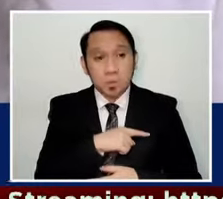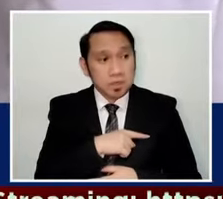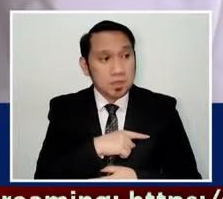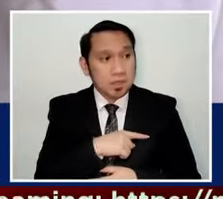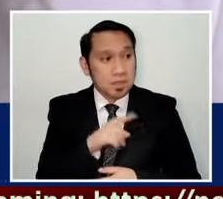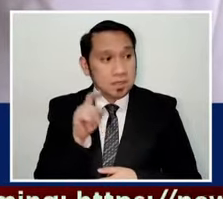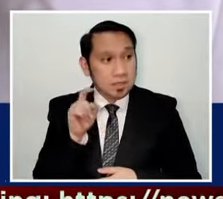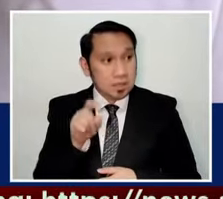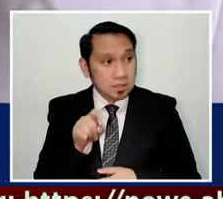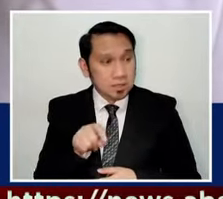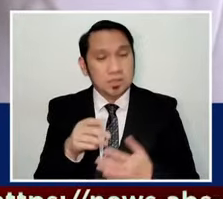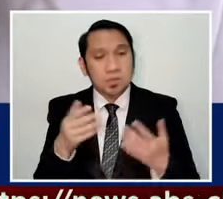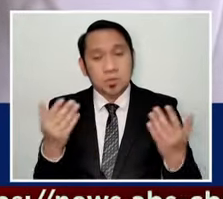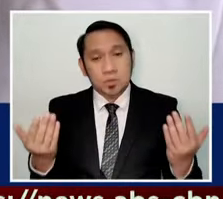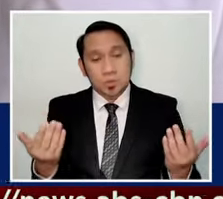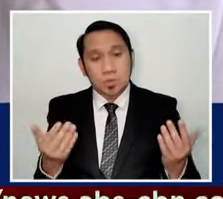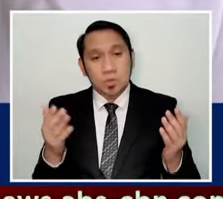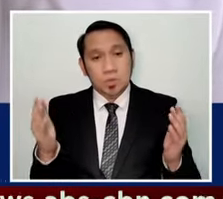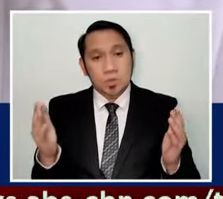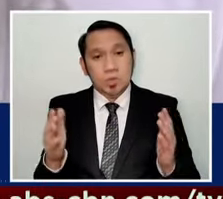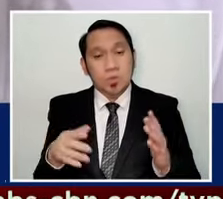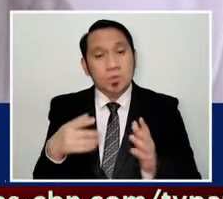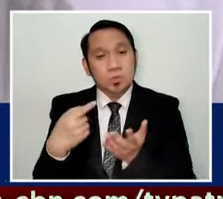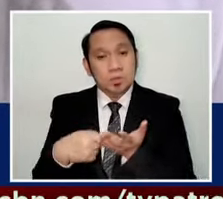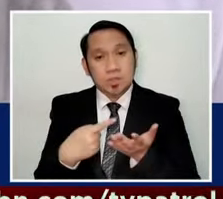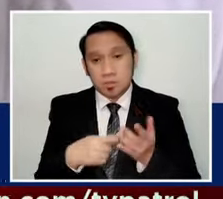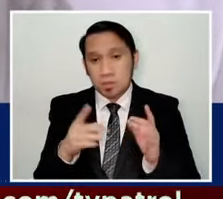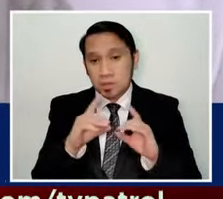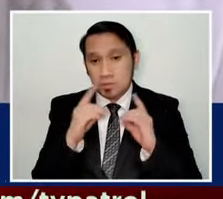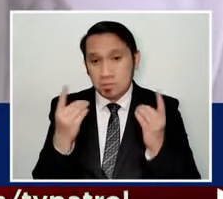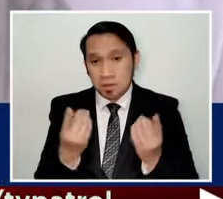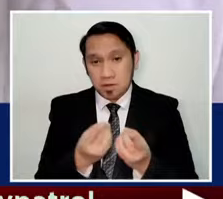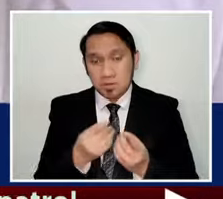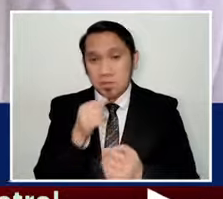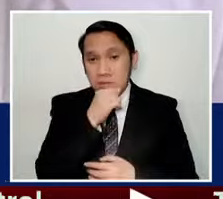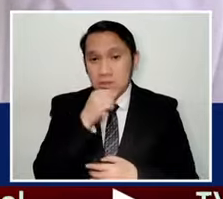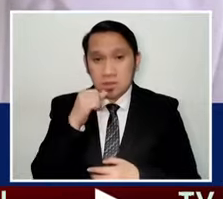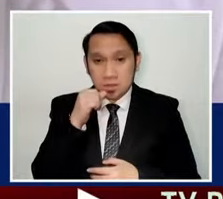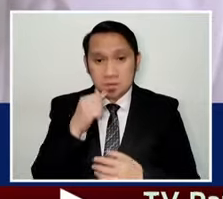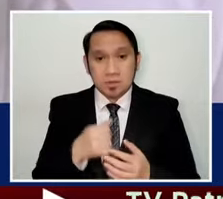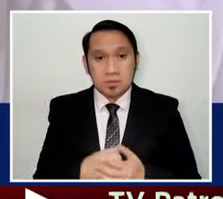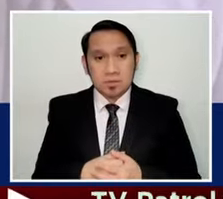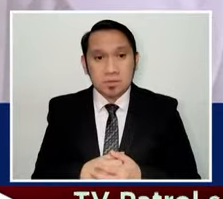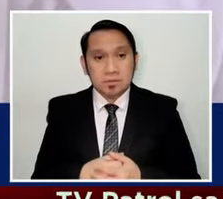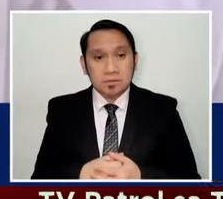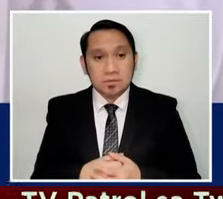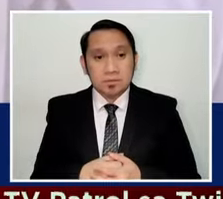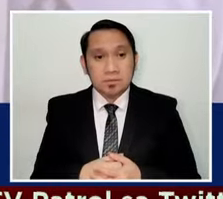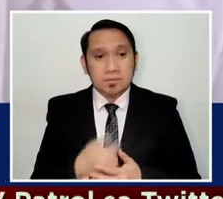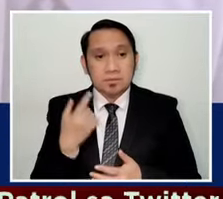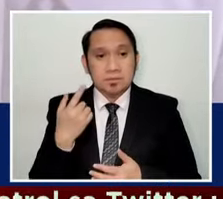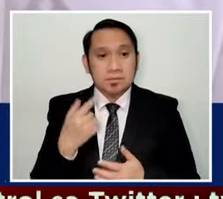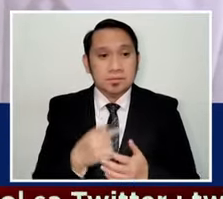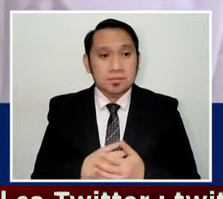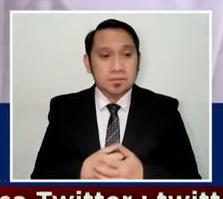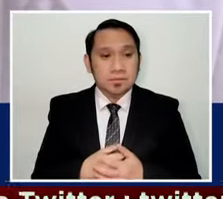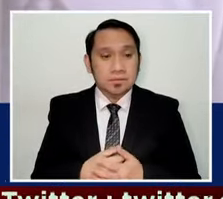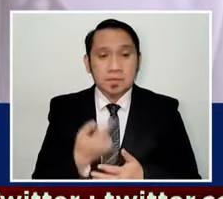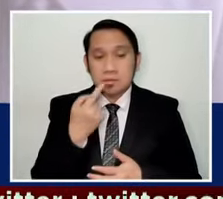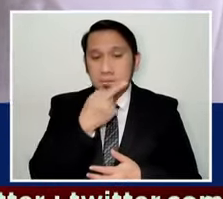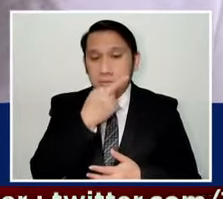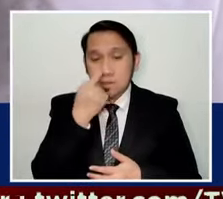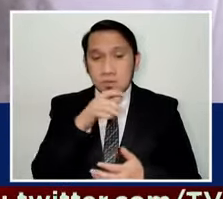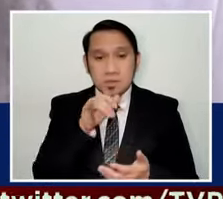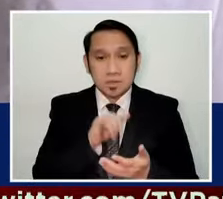We have to convert the Department of Agriculture into a high-tech operation. Dahil that's the